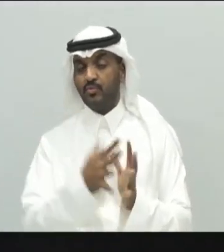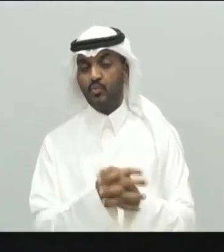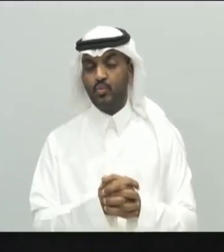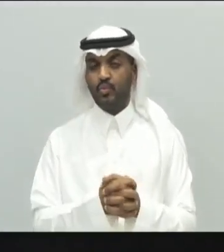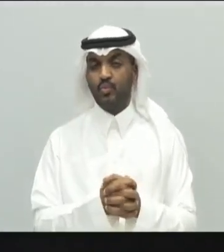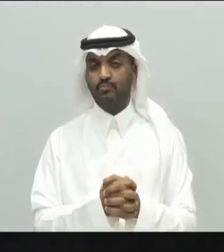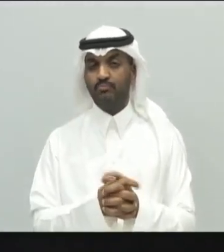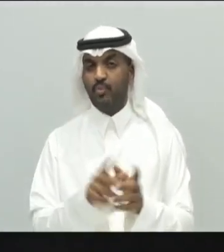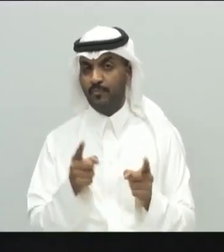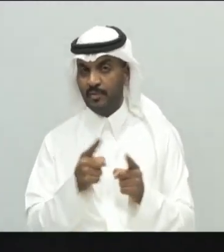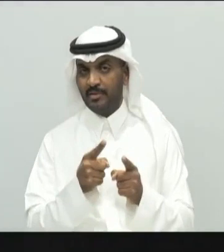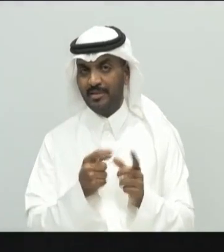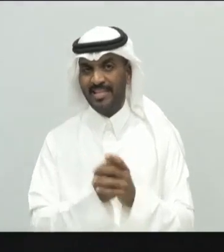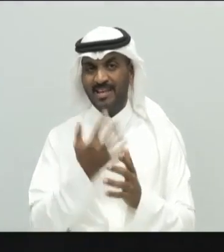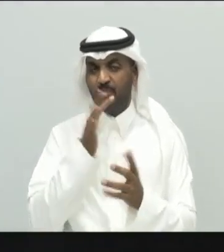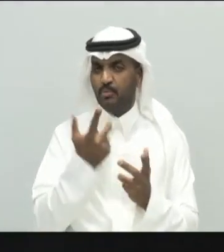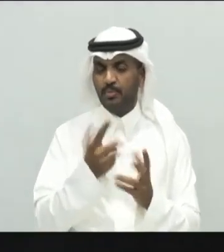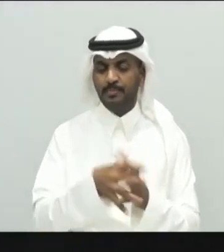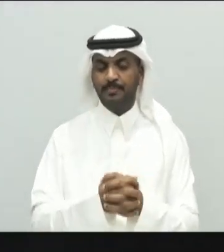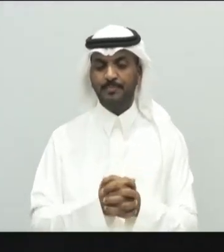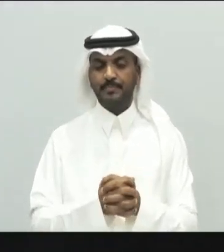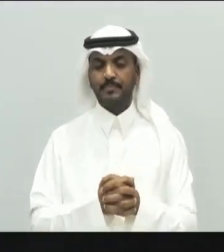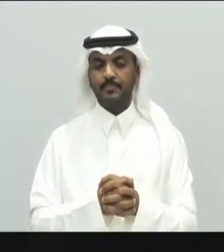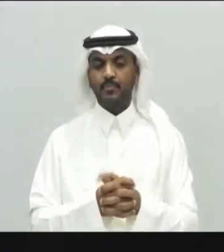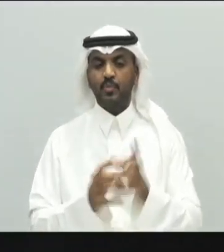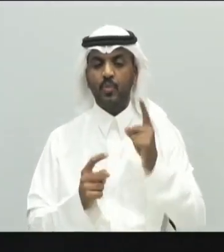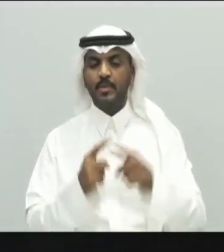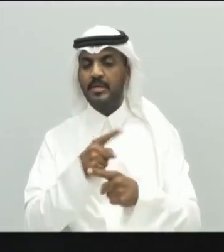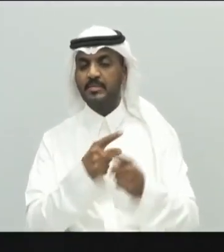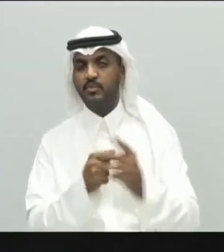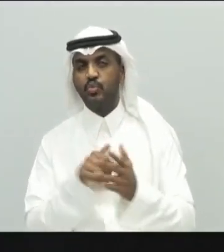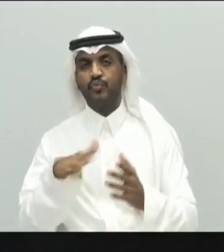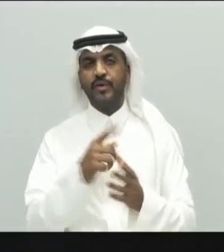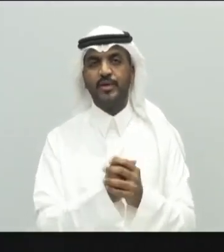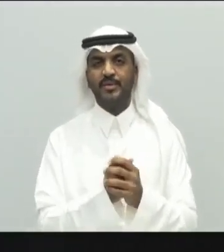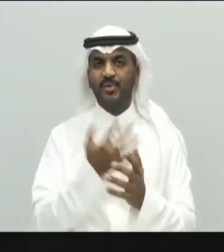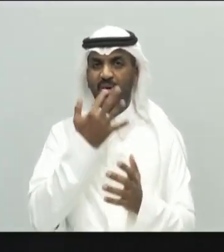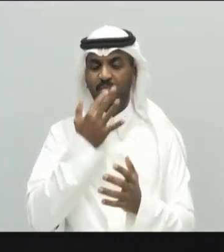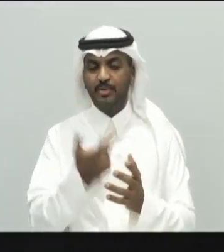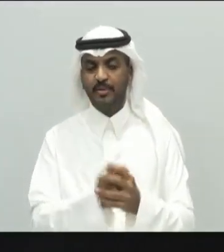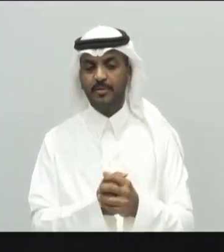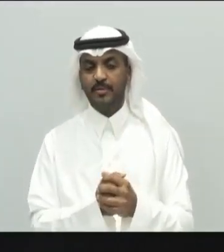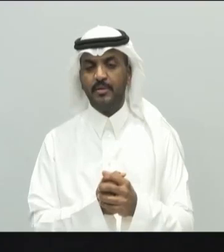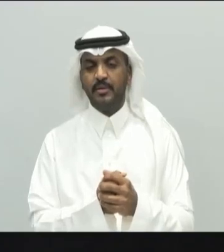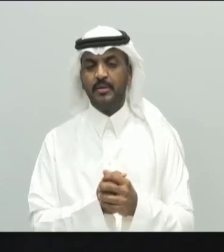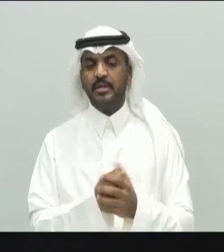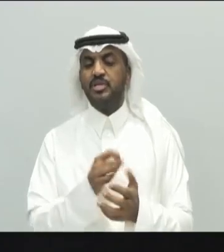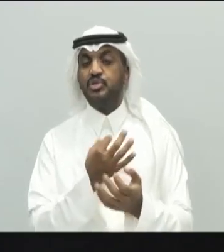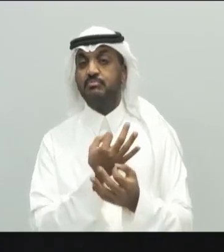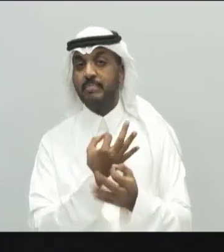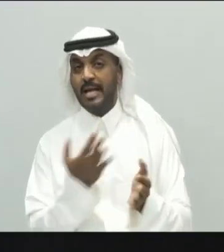وفق اعمارهم وبيان نسبه كل فئه عمريه الى